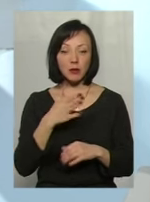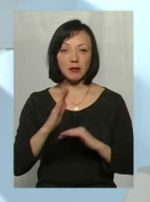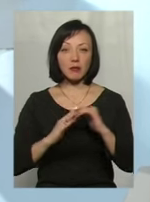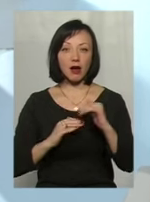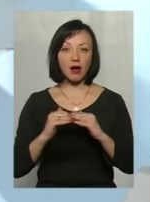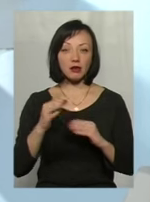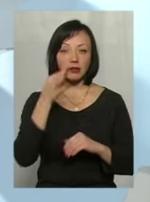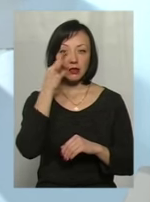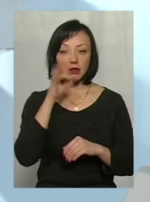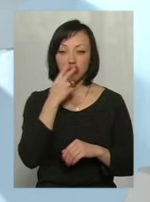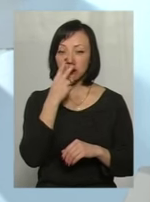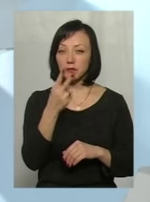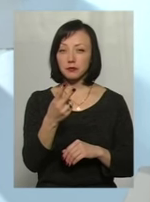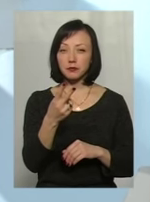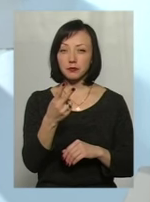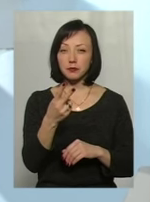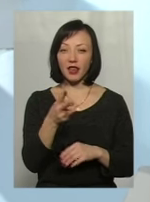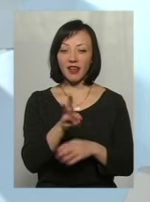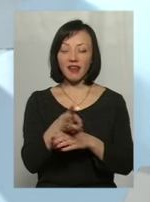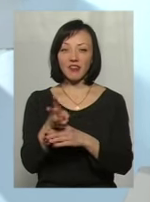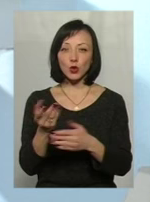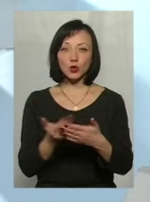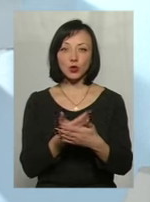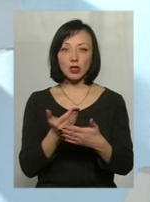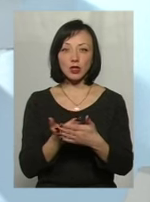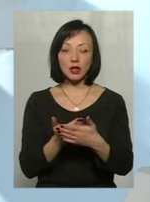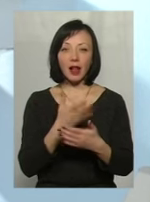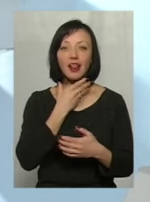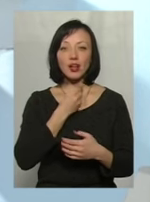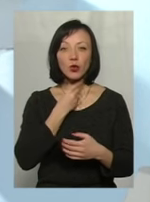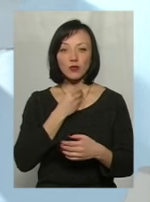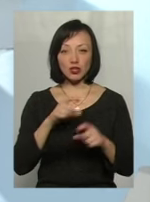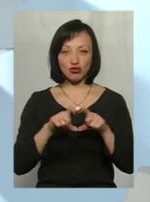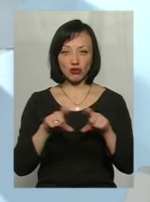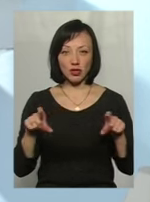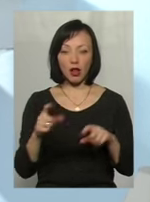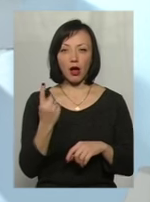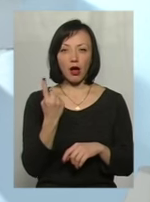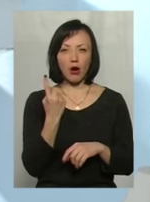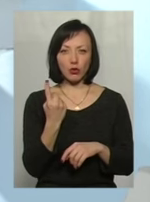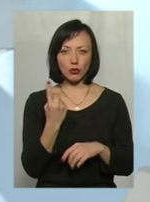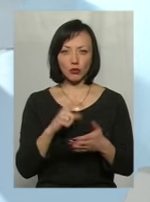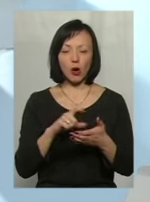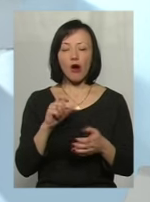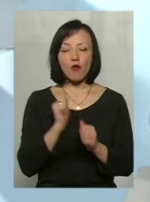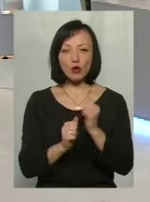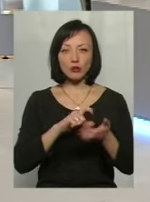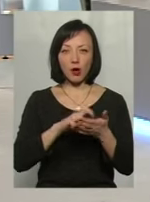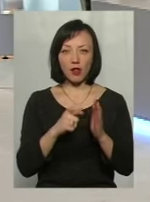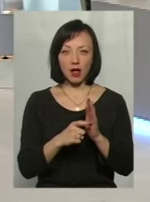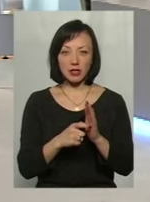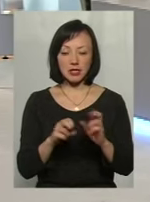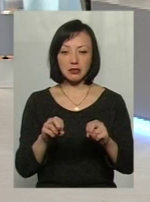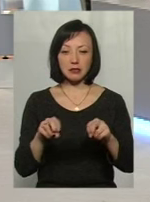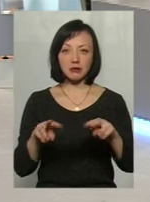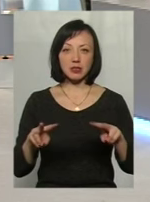практика, яку я побачив в відеосюжеті із одної з литовських шкіл, де кожному в класі обладнана